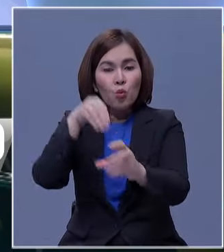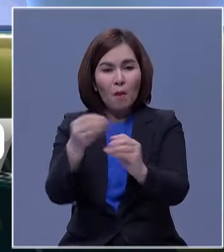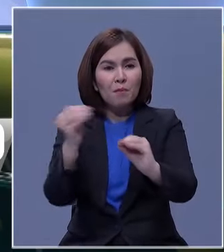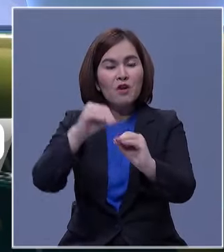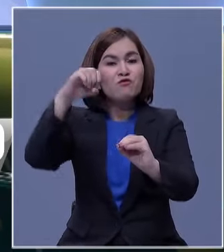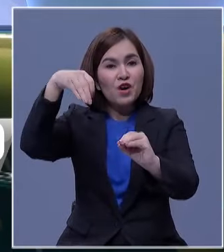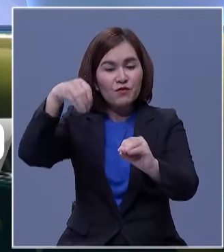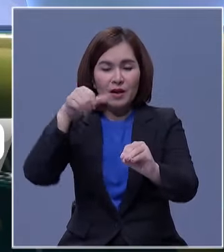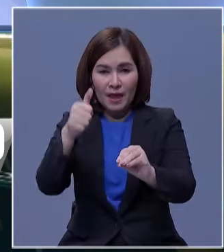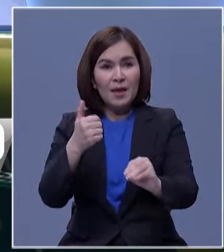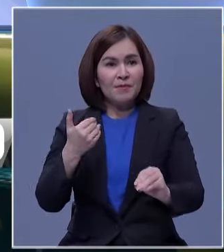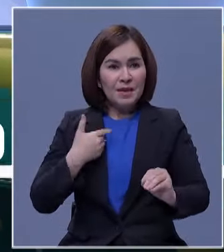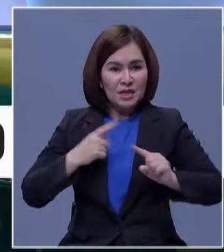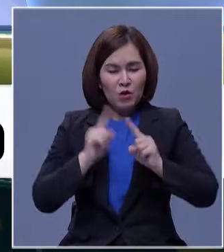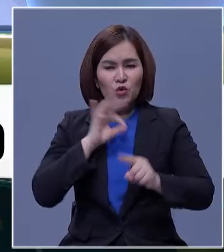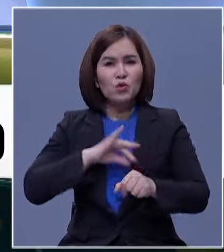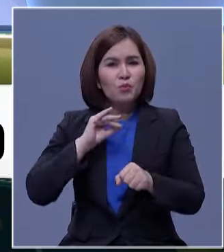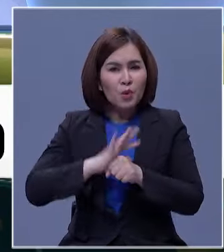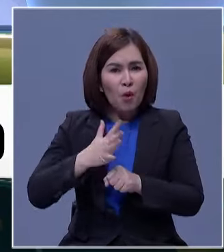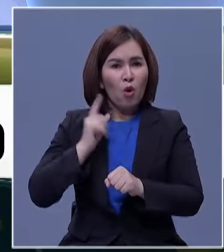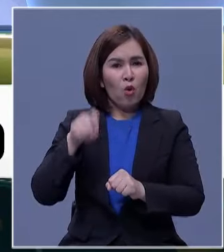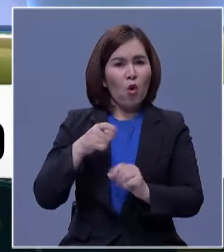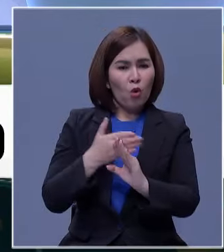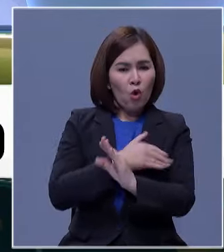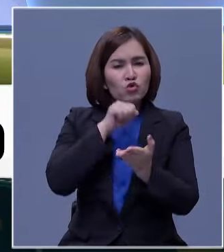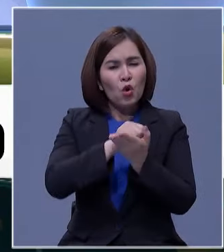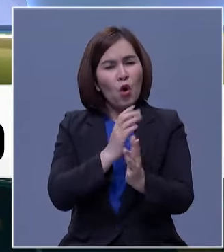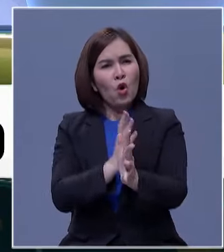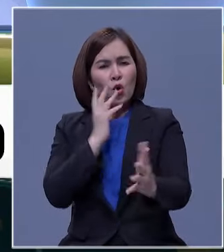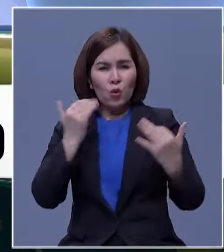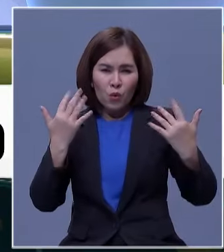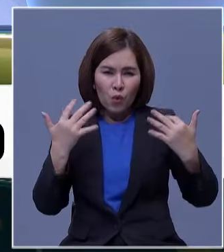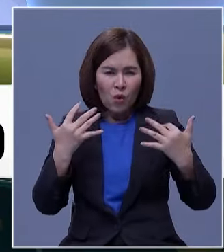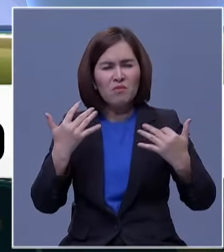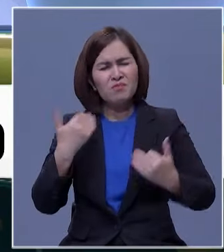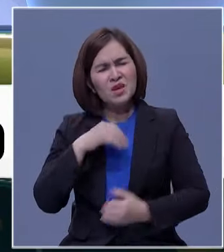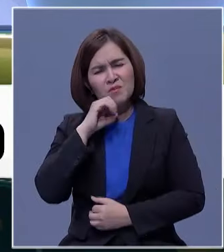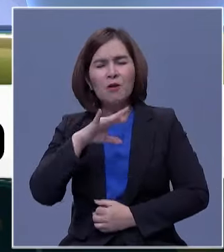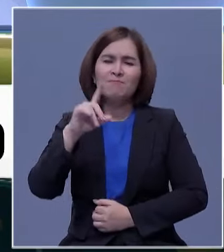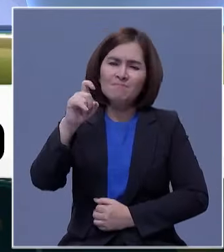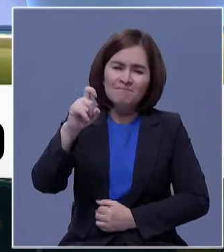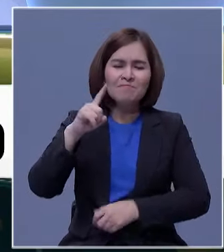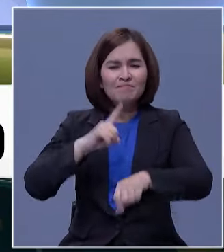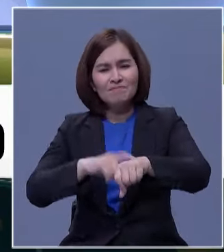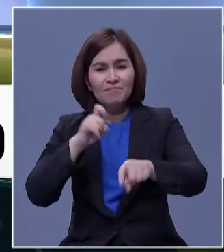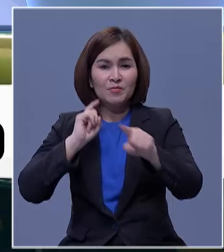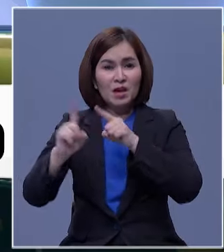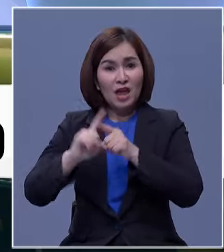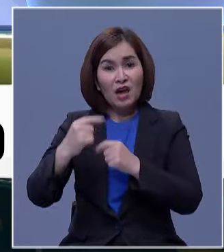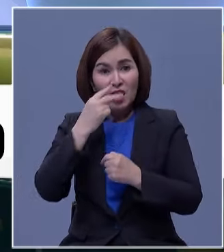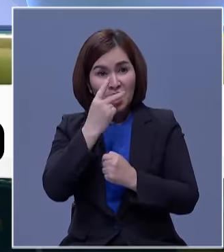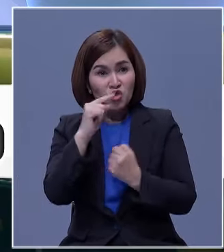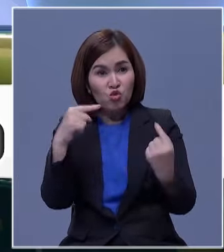ปั๊มมีแต่ไม่เพียงพอบางคนจองก็ต้องไปรอคิวอะไรแบบเนี้ยหลายคนก็ออกมาบ่นๆกันว่าโอ้โหเอ่อสถานี